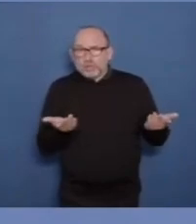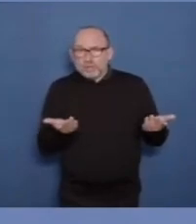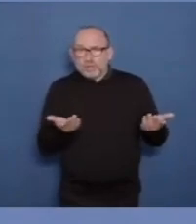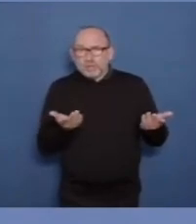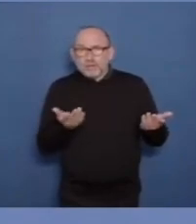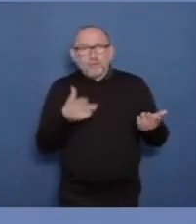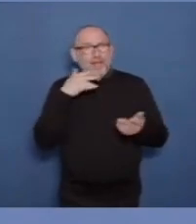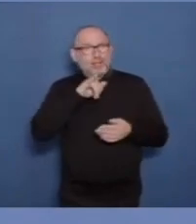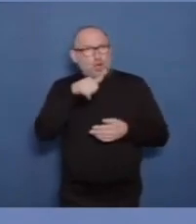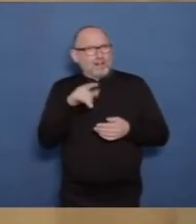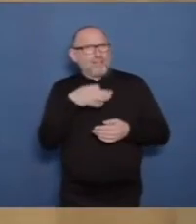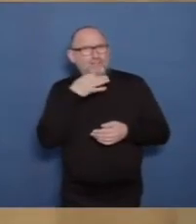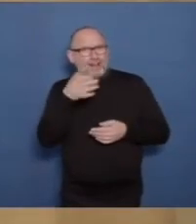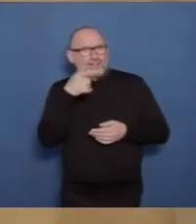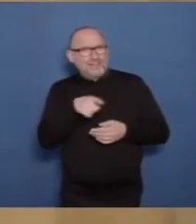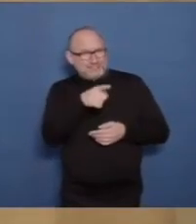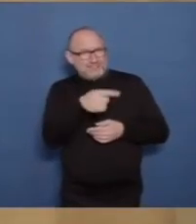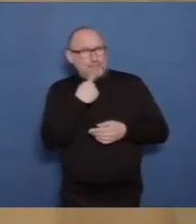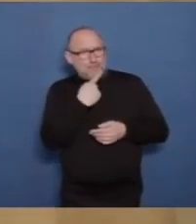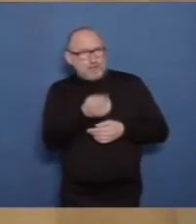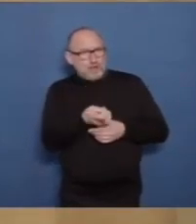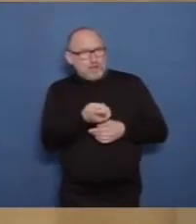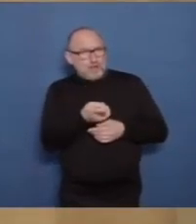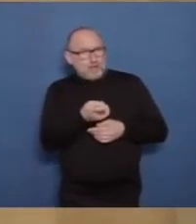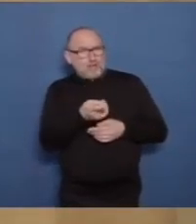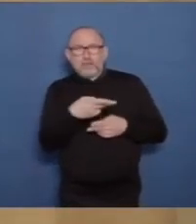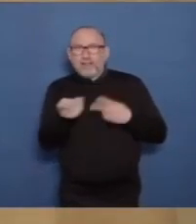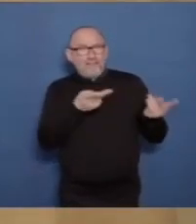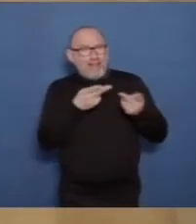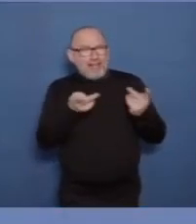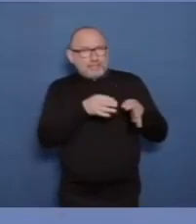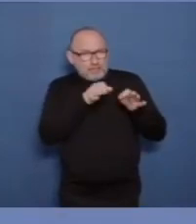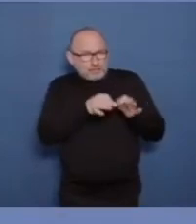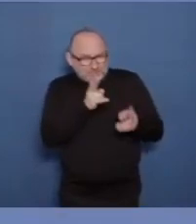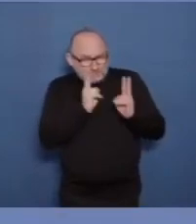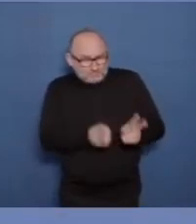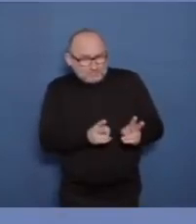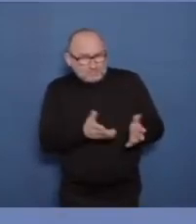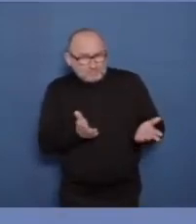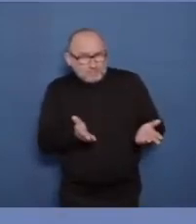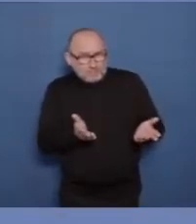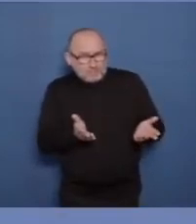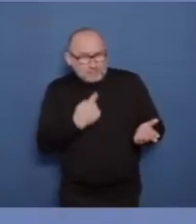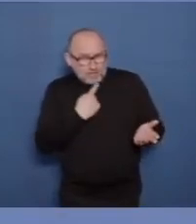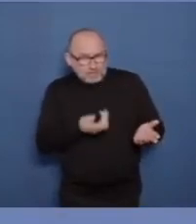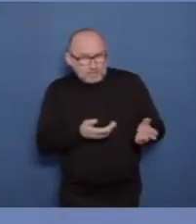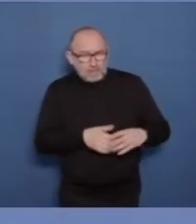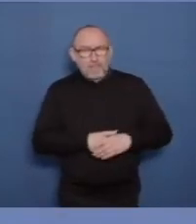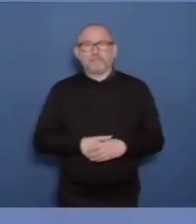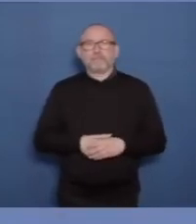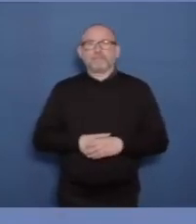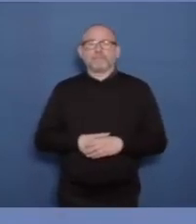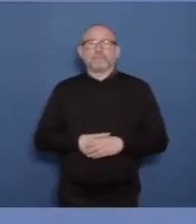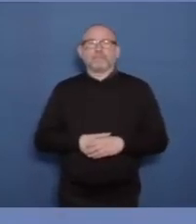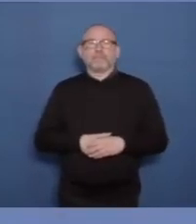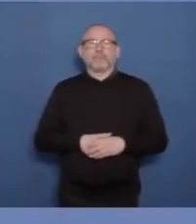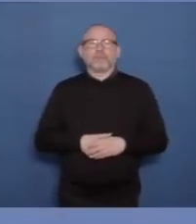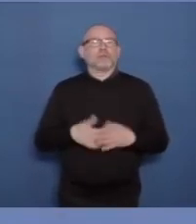Jordans nachfragte, da würden Sie auch sagen, dass die Verhältnismäßigkeit gewahrt war? Ich werde jetzt hier